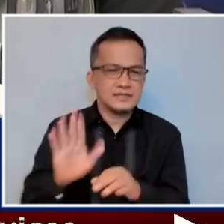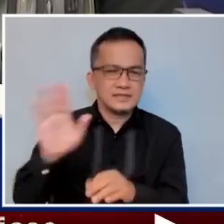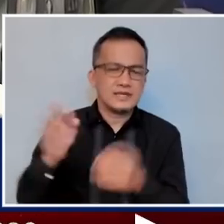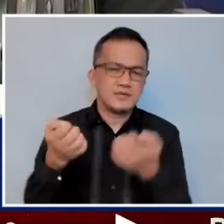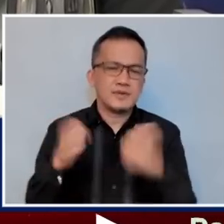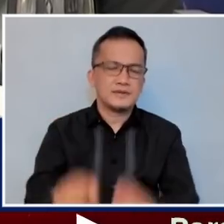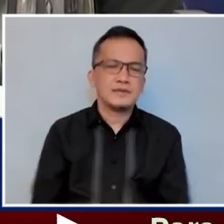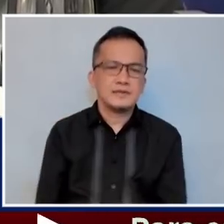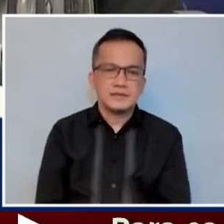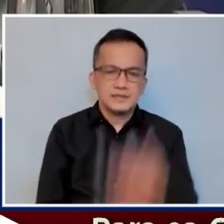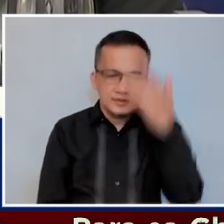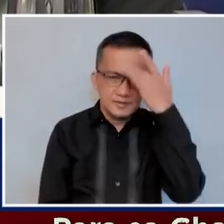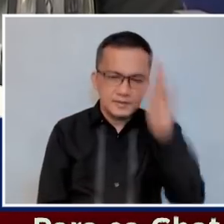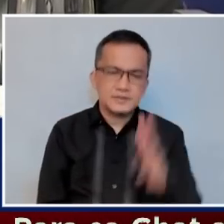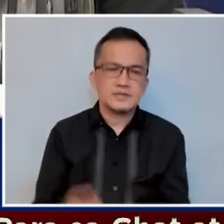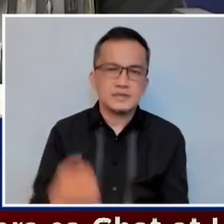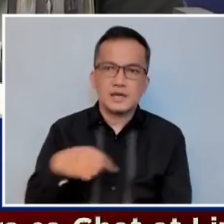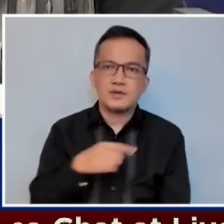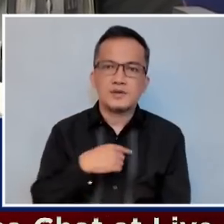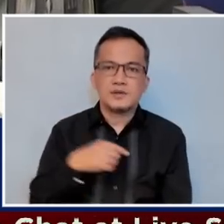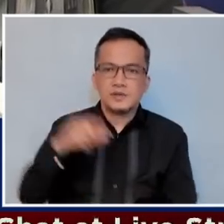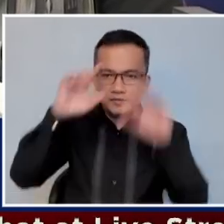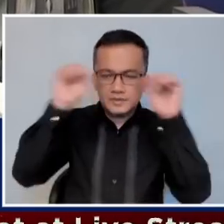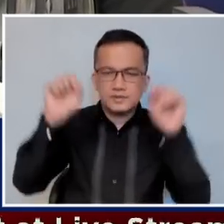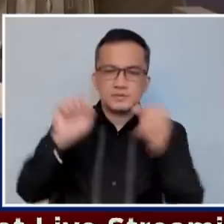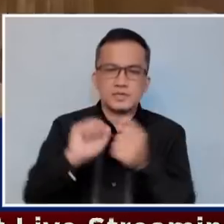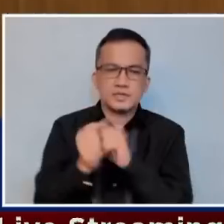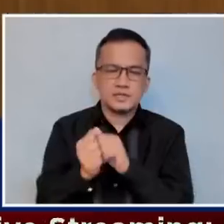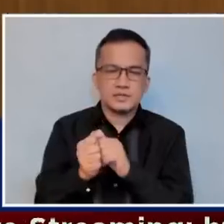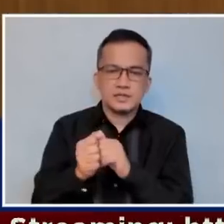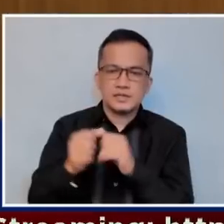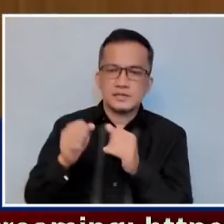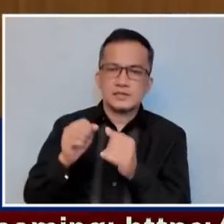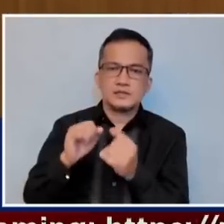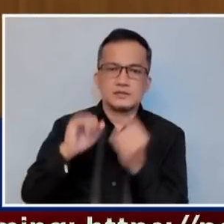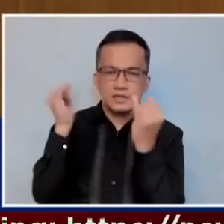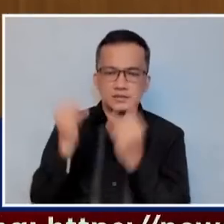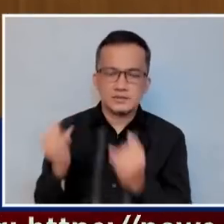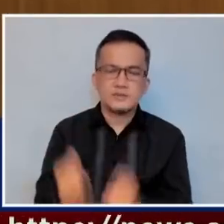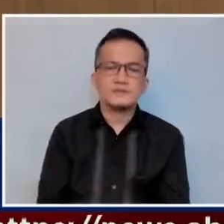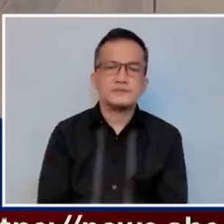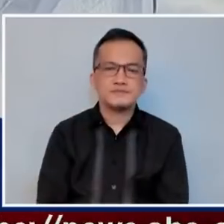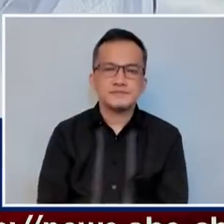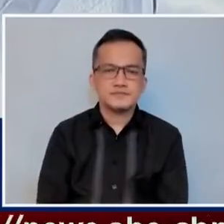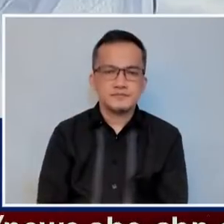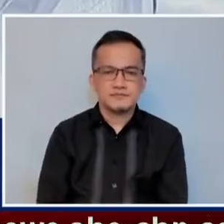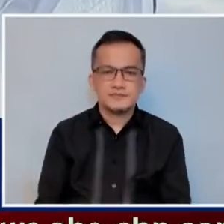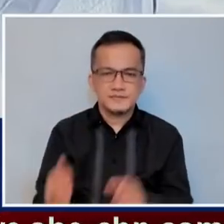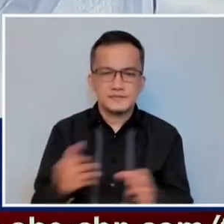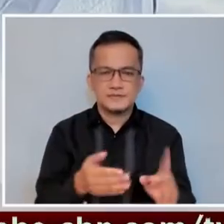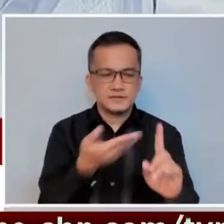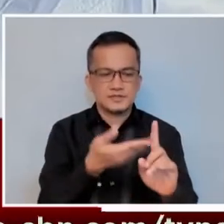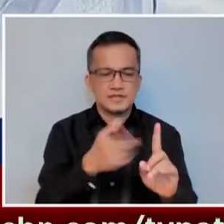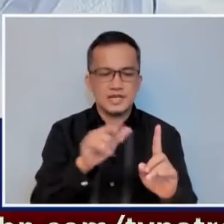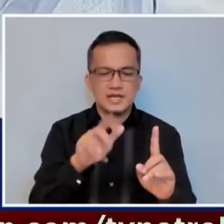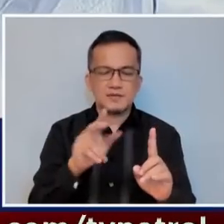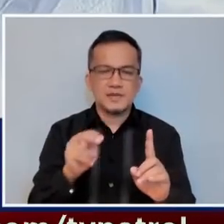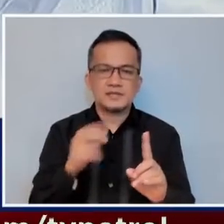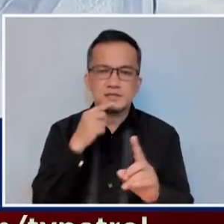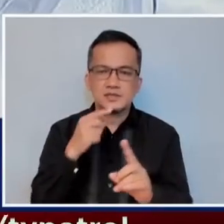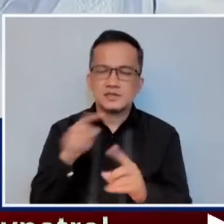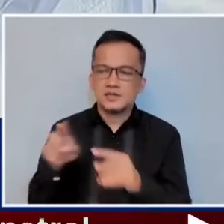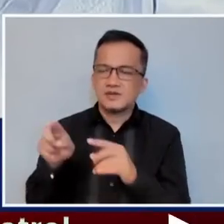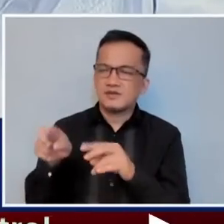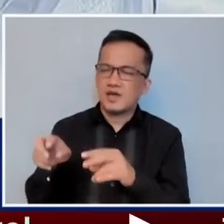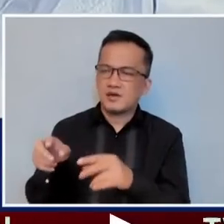niyo si our president, naging matinee idol na eh. Giit naman ni Lagman, lalong nalulubog ang palasyo sa mga paliwanag